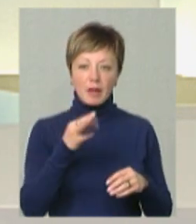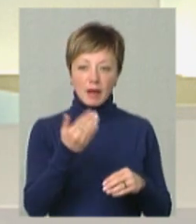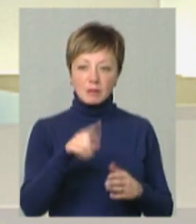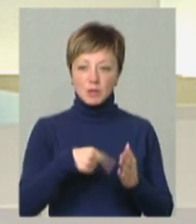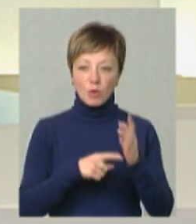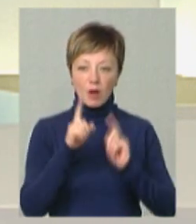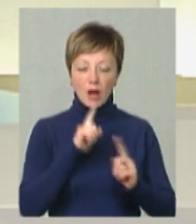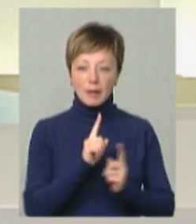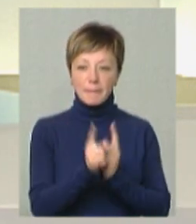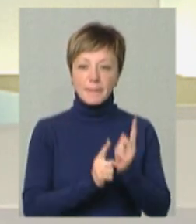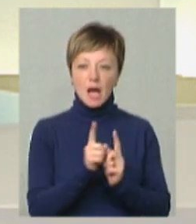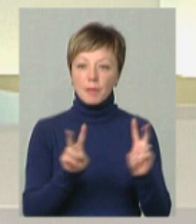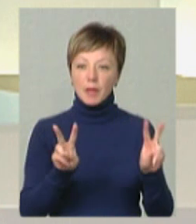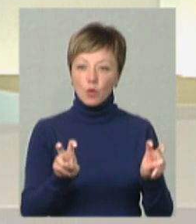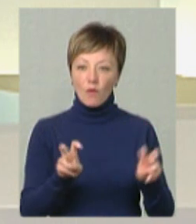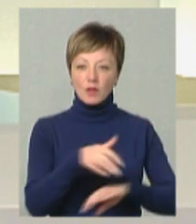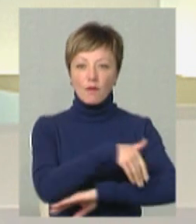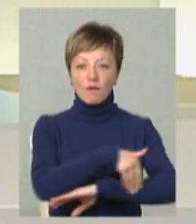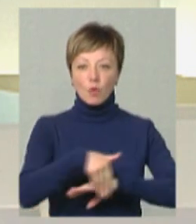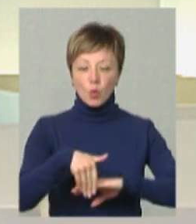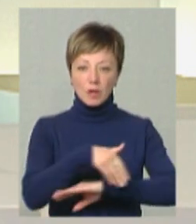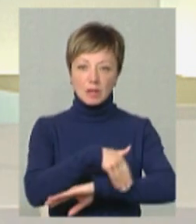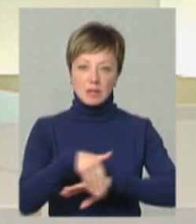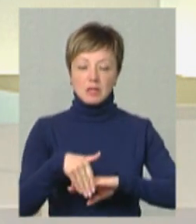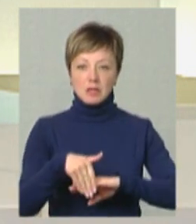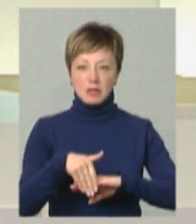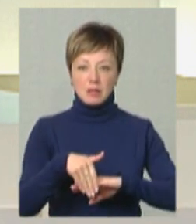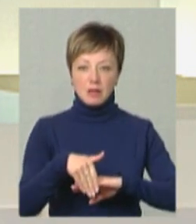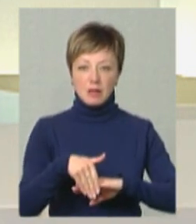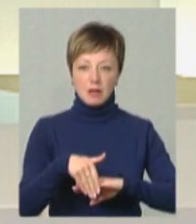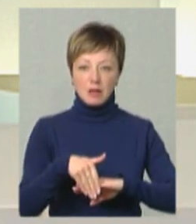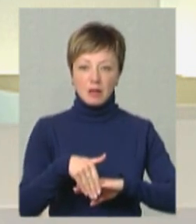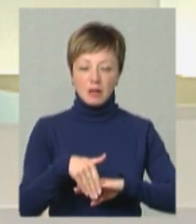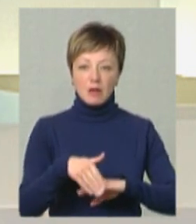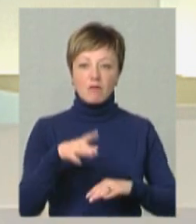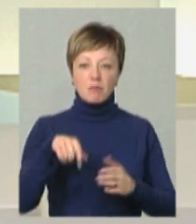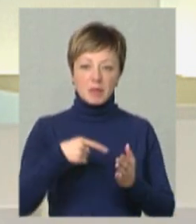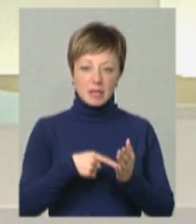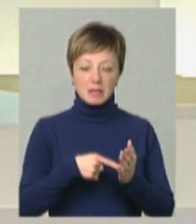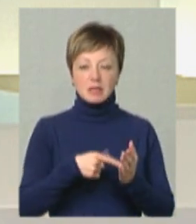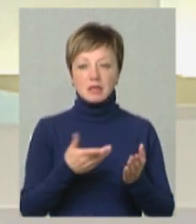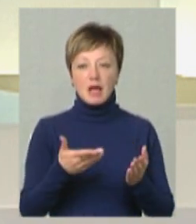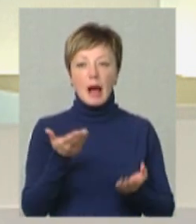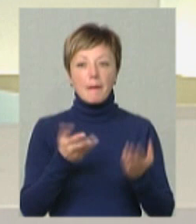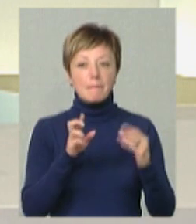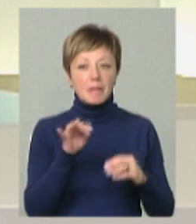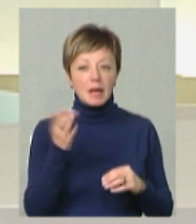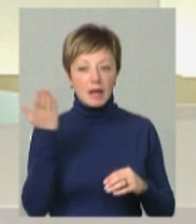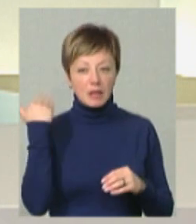ради перейменовувати вулиці, провулки та проїзди у місті, якби ми тоді